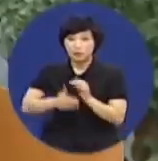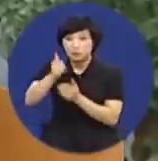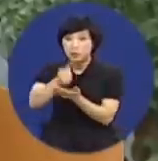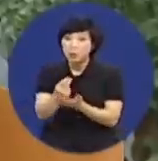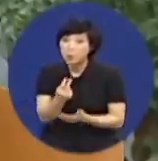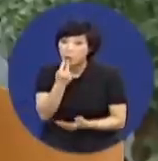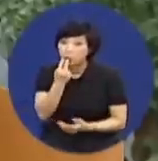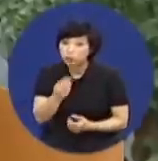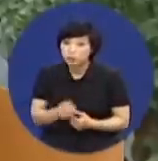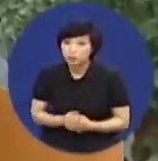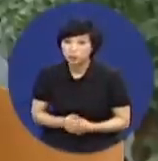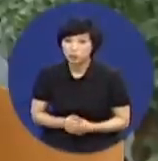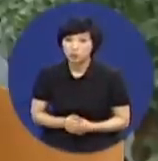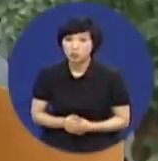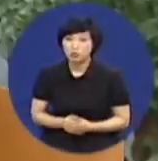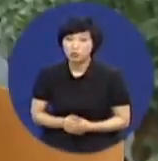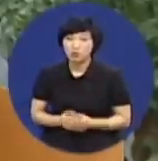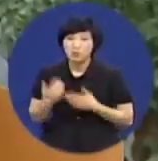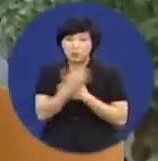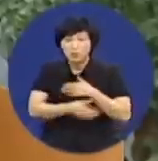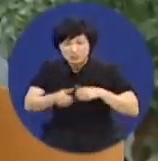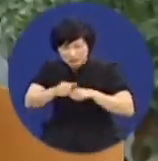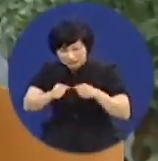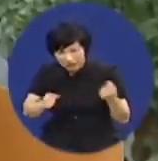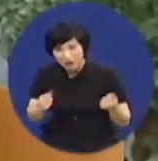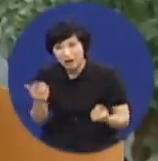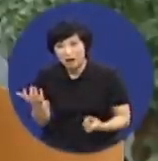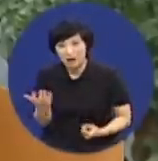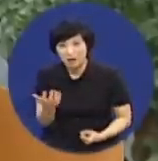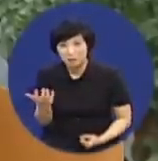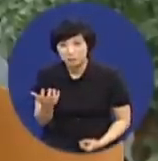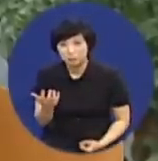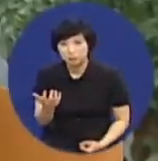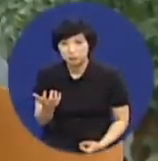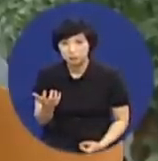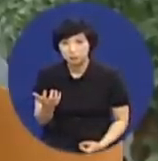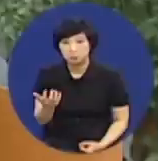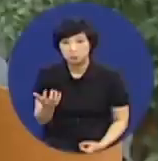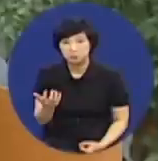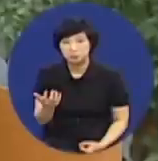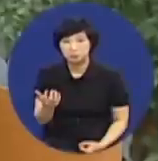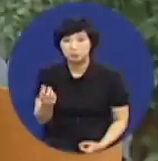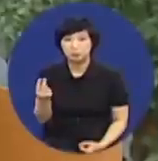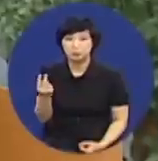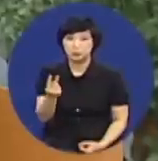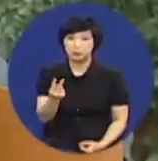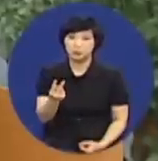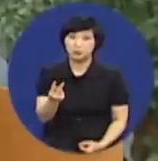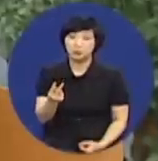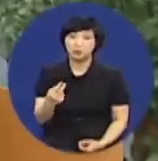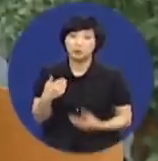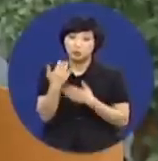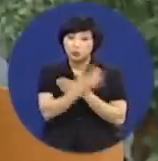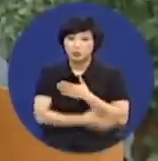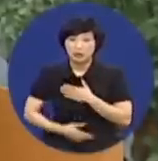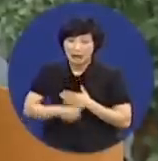も裂かれる苦しみも、そして耐えられない